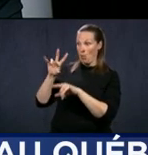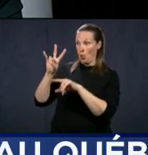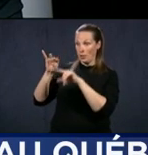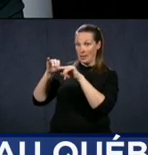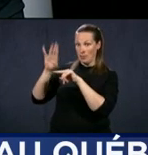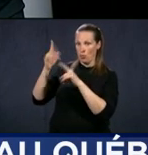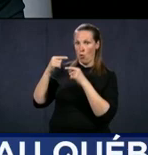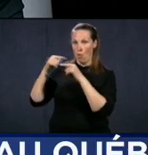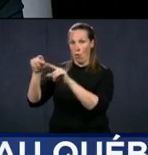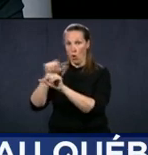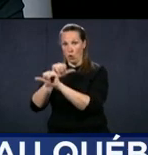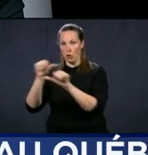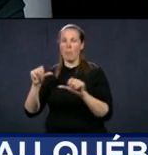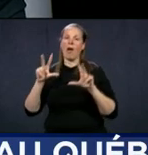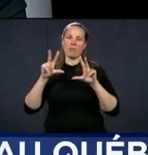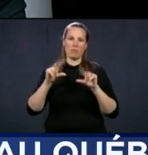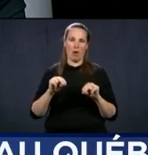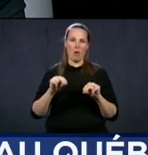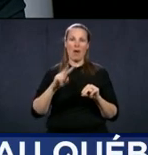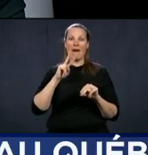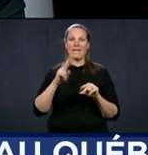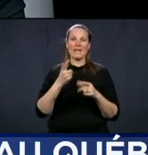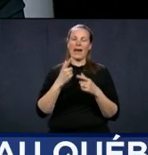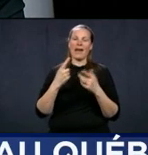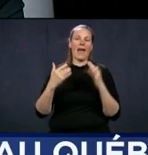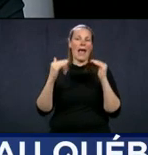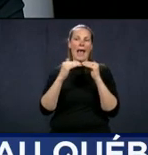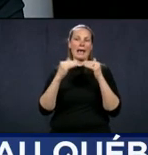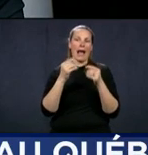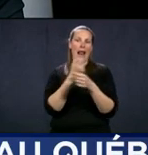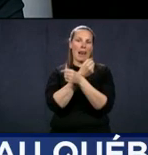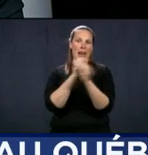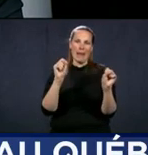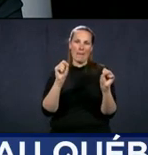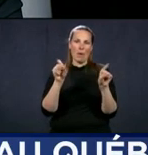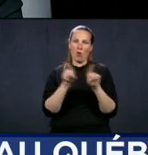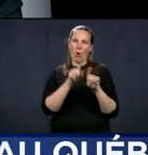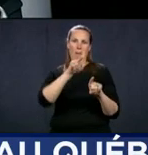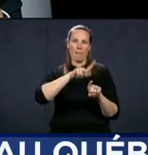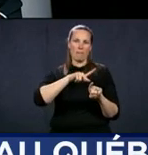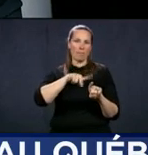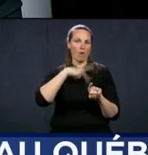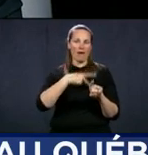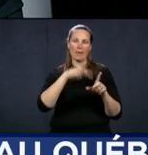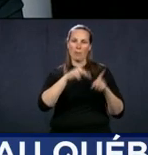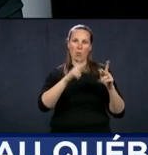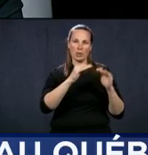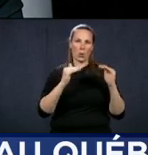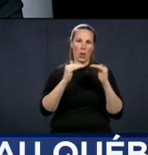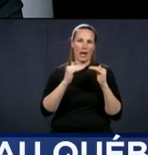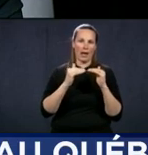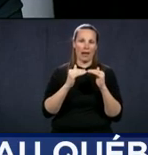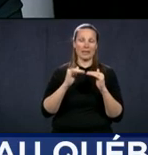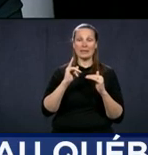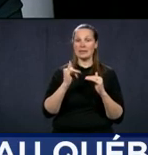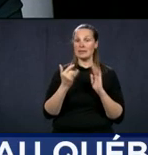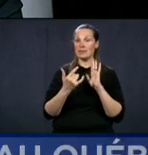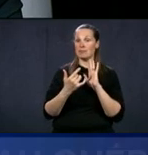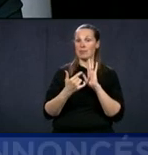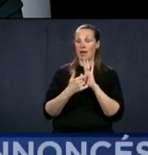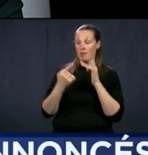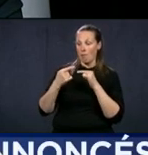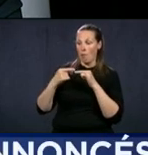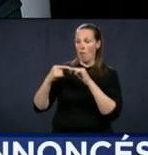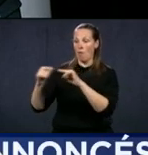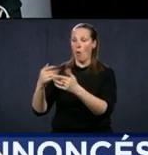de 70 ans ont autant de liberté que toutes les autres ici actuellement pour aller aux services qui sont